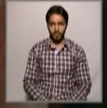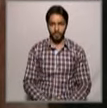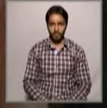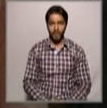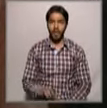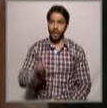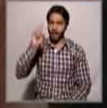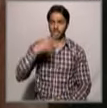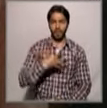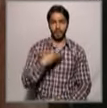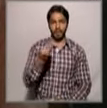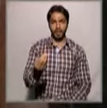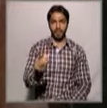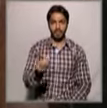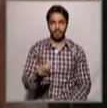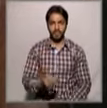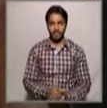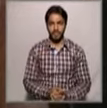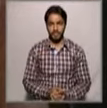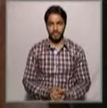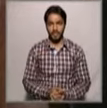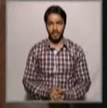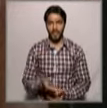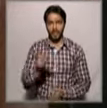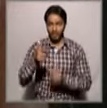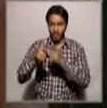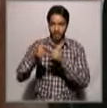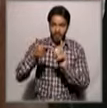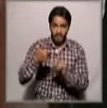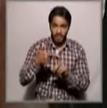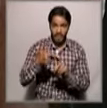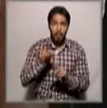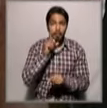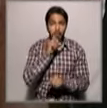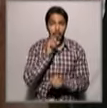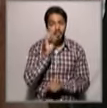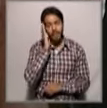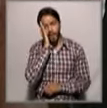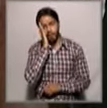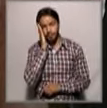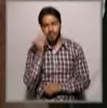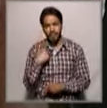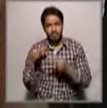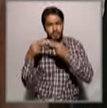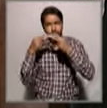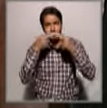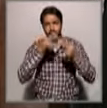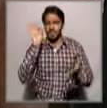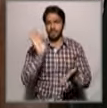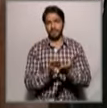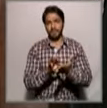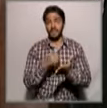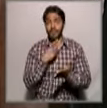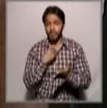ربنا يرحمها. لغايه دلوقتي ما بشوفهاش خالص في منادي ومتضايقه قوي. هعمل لها عمره ان شاء الله، ربنا يتقبلها مني